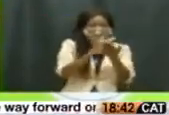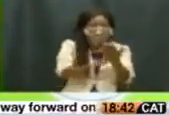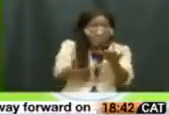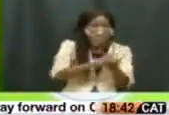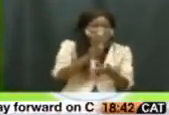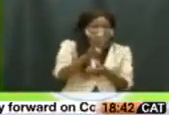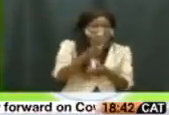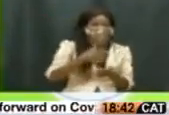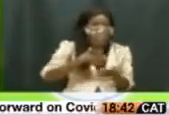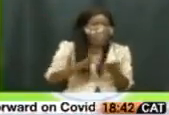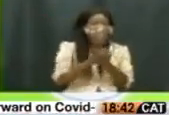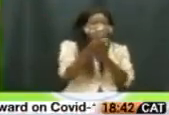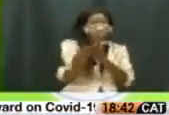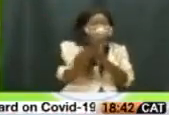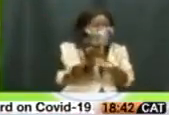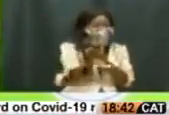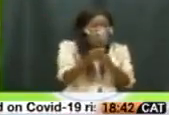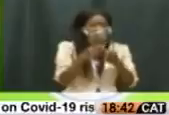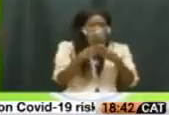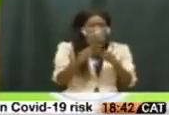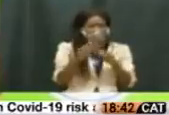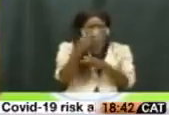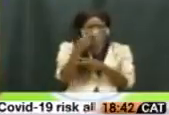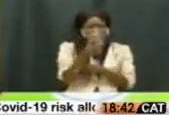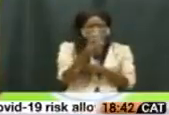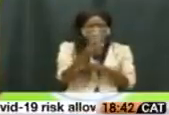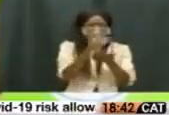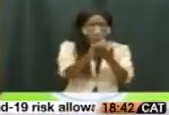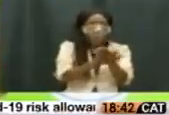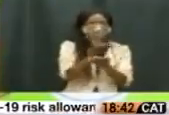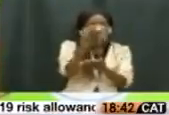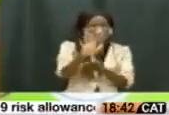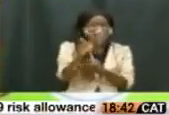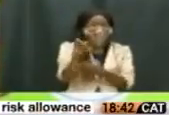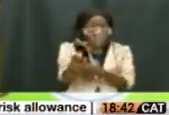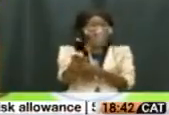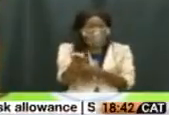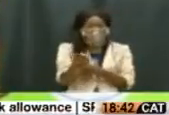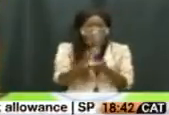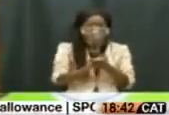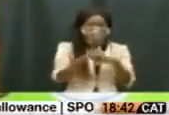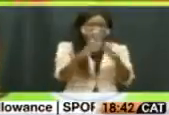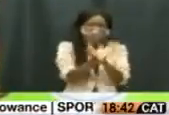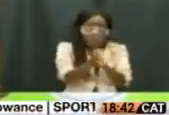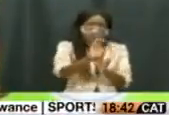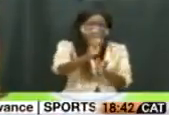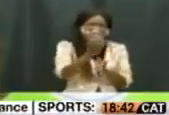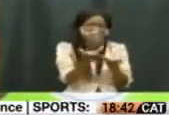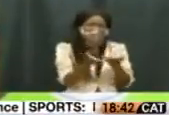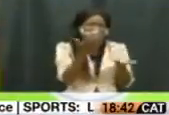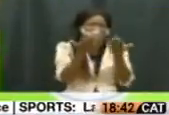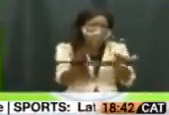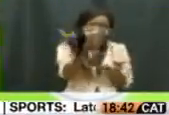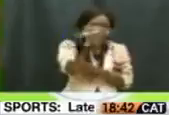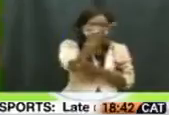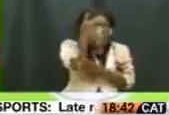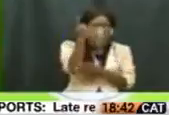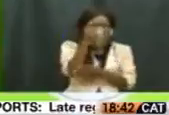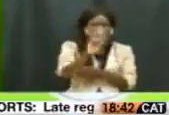tuona nditu kuti pali ma programs ena amene ma community radios ngakhalebe ma national radio stations akutenga